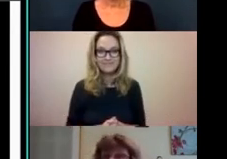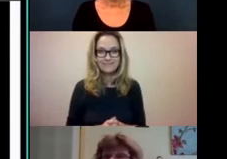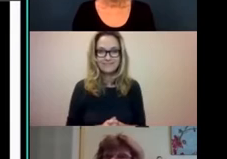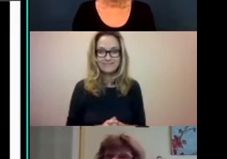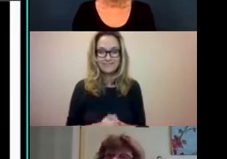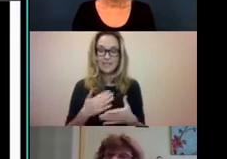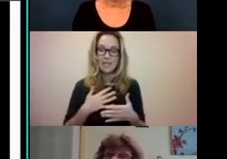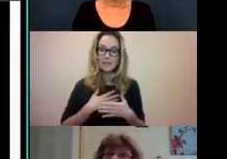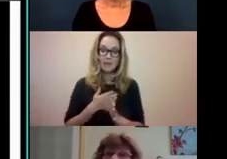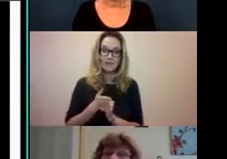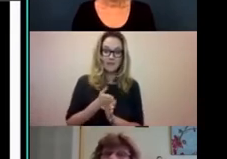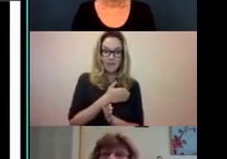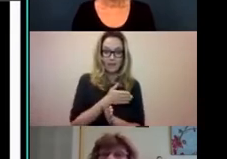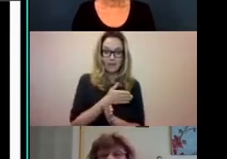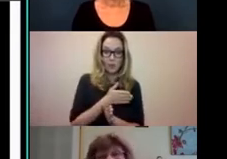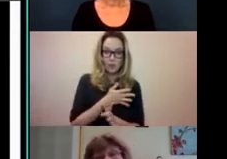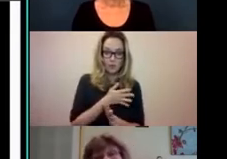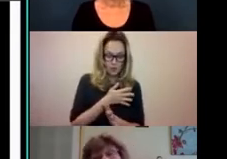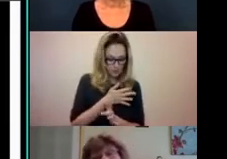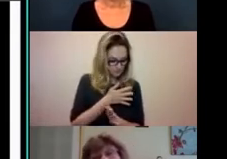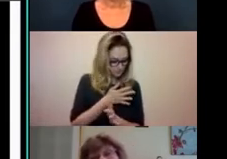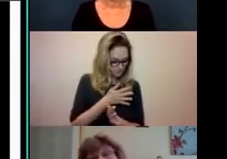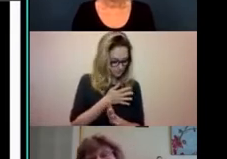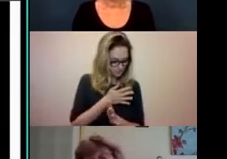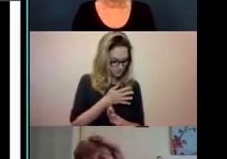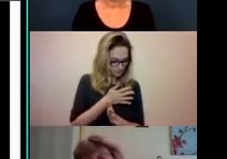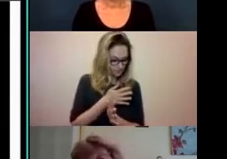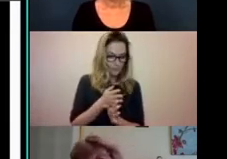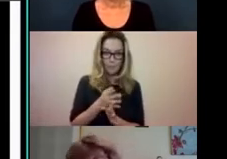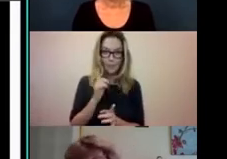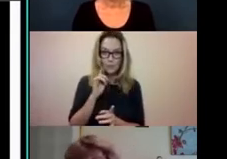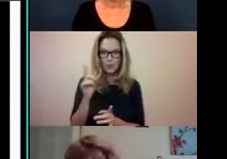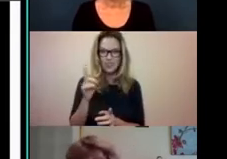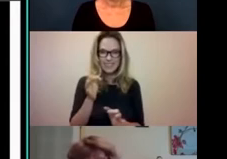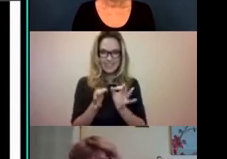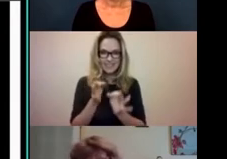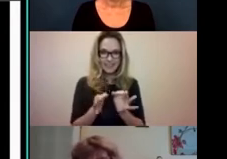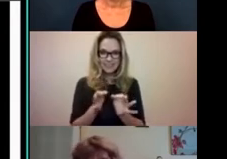Hm. Vlak voordat ik daar dat gehoor opnieuw liet testen,